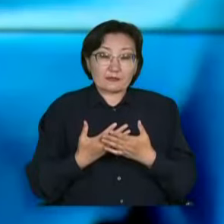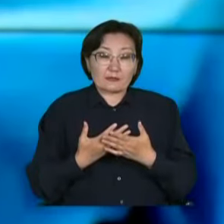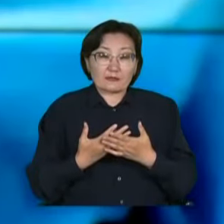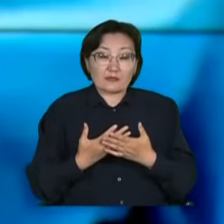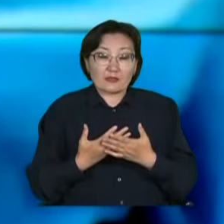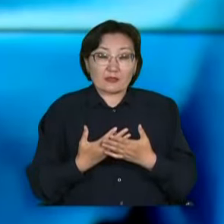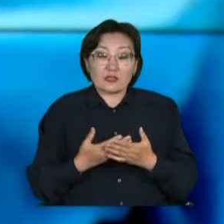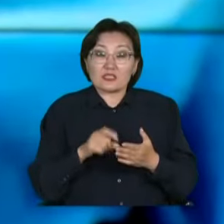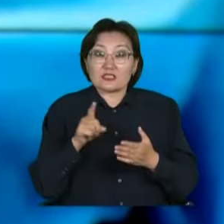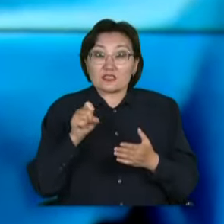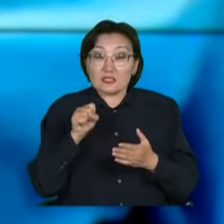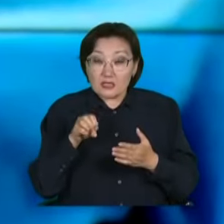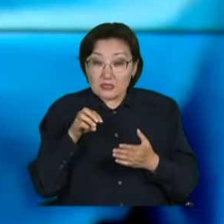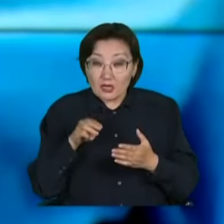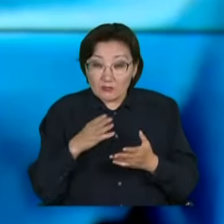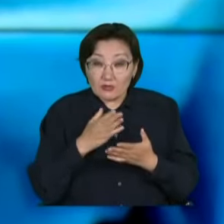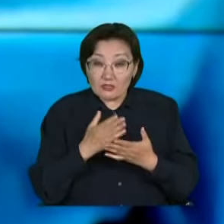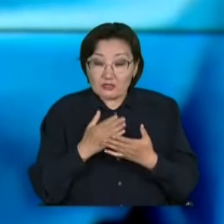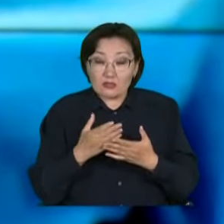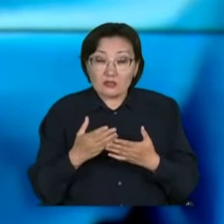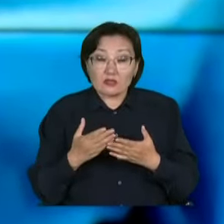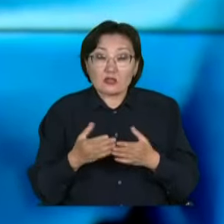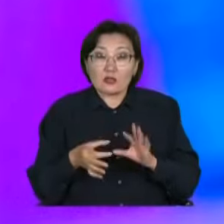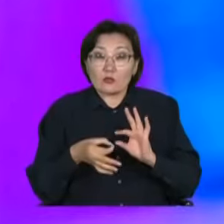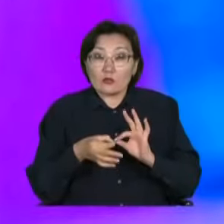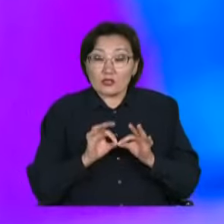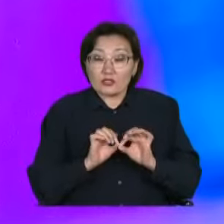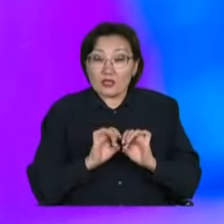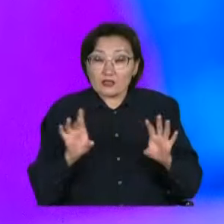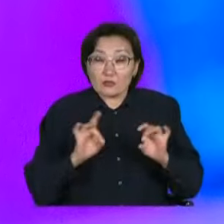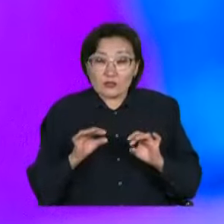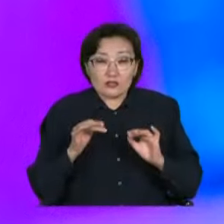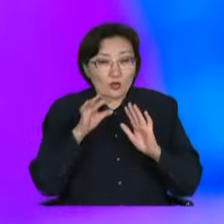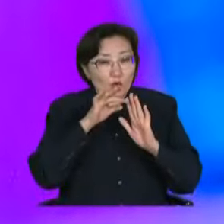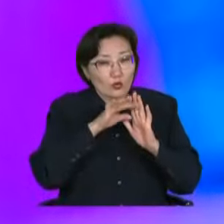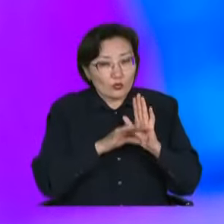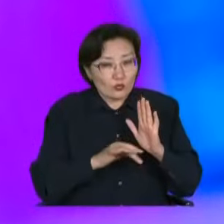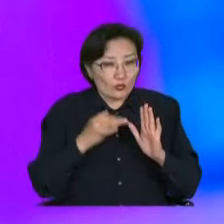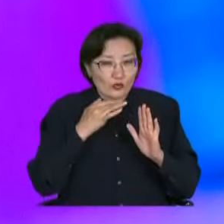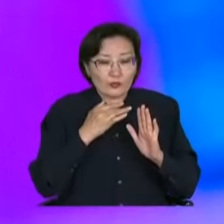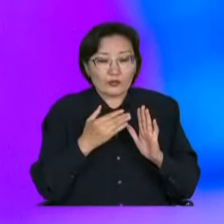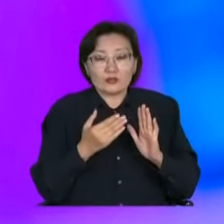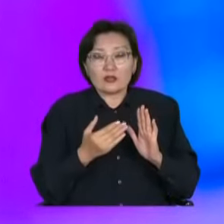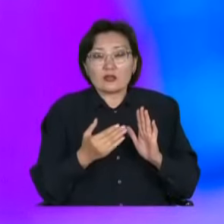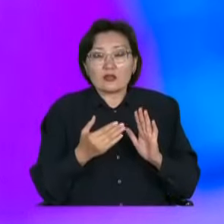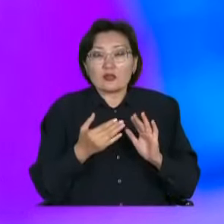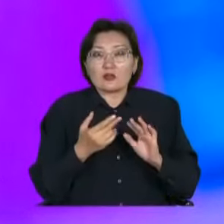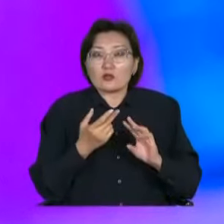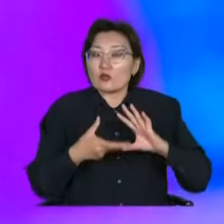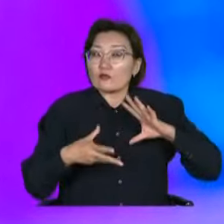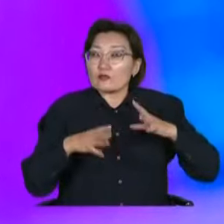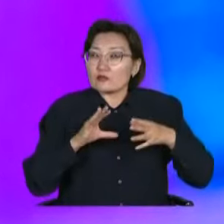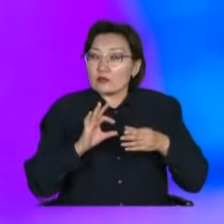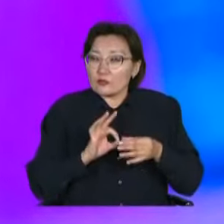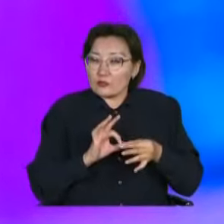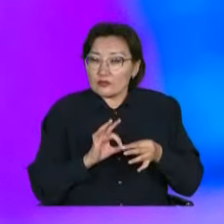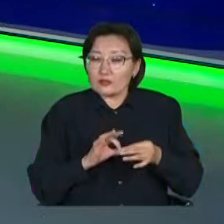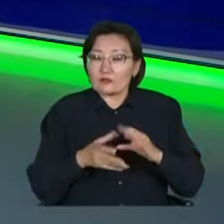организмге зиянды заттар бар. Соның бәрінен жіктеп айта берсе өте көп, бірақ оның түбі жақсылық қалып келмейді. Яғни